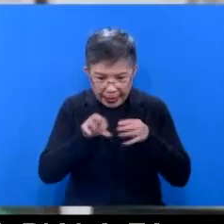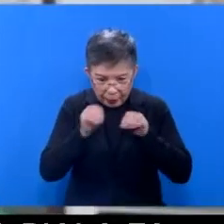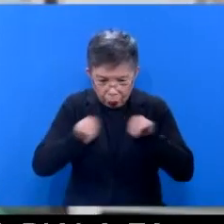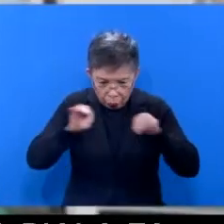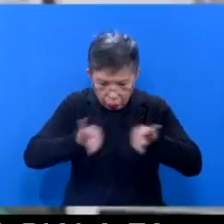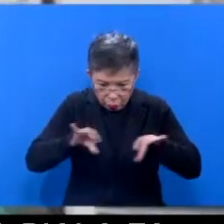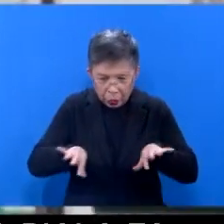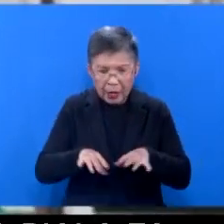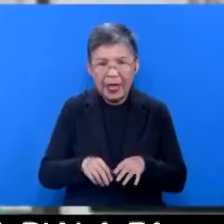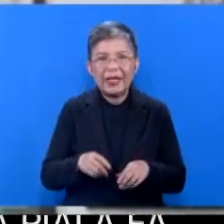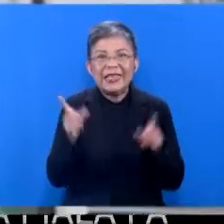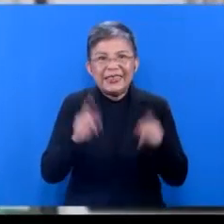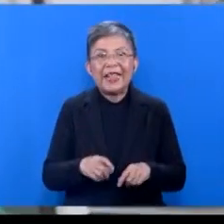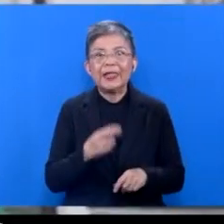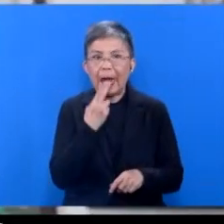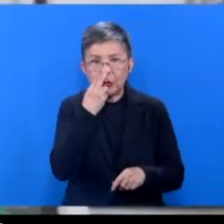dengan apa namanya